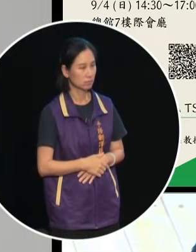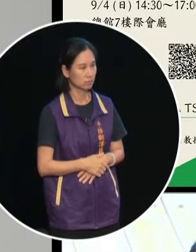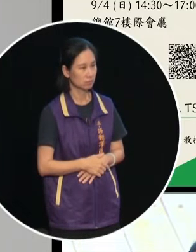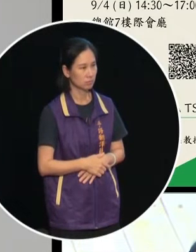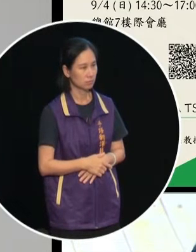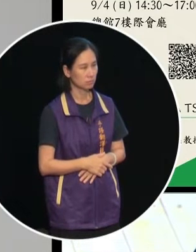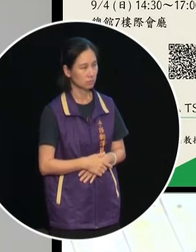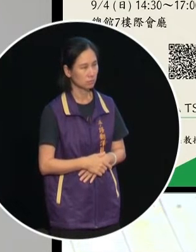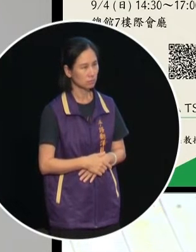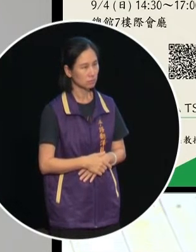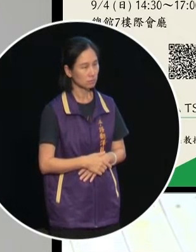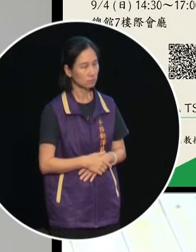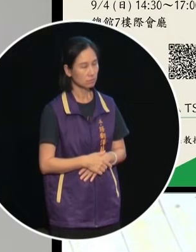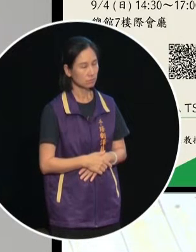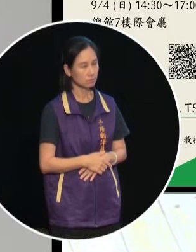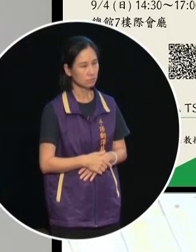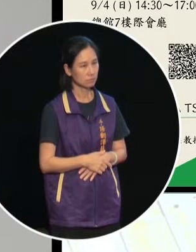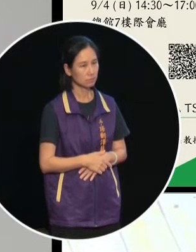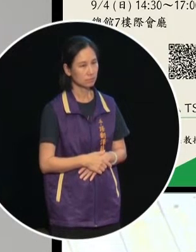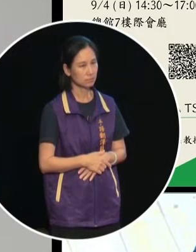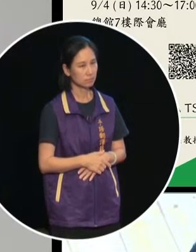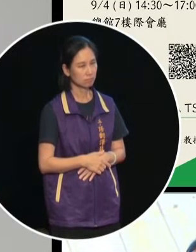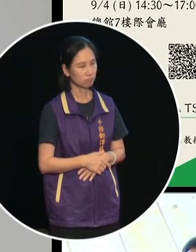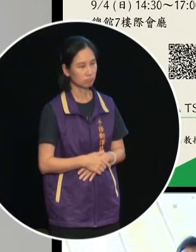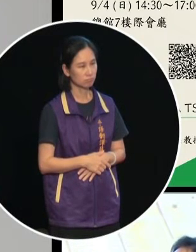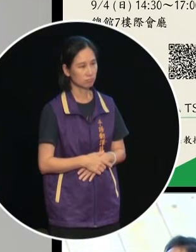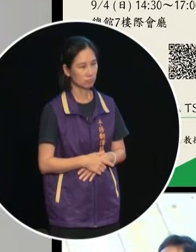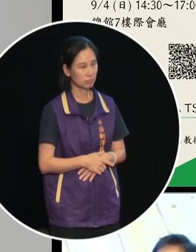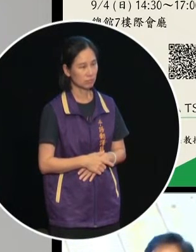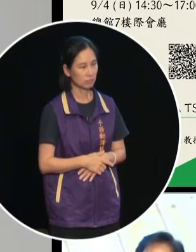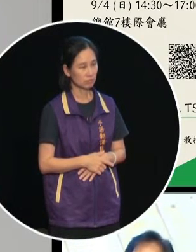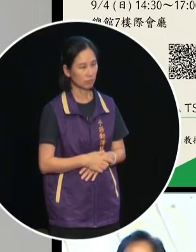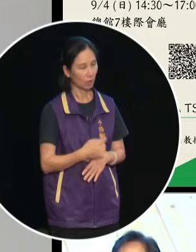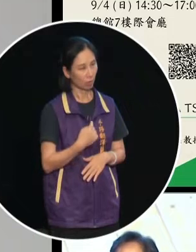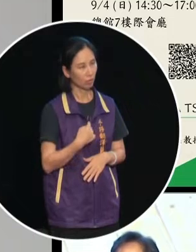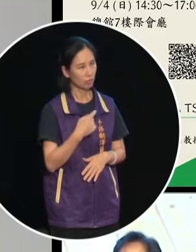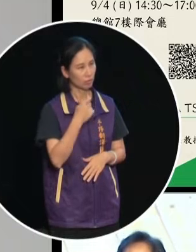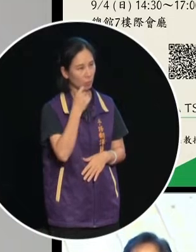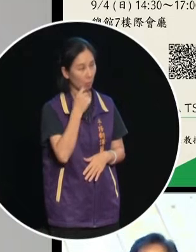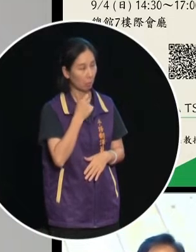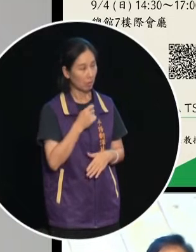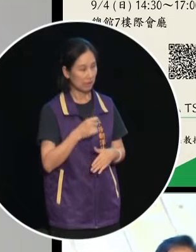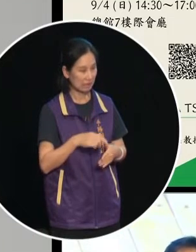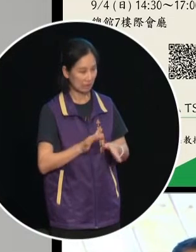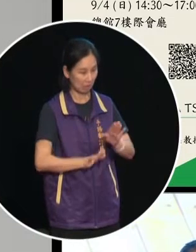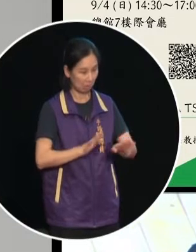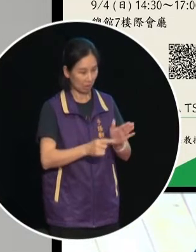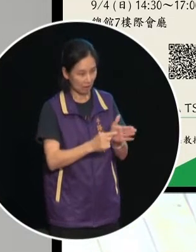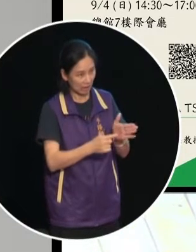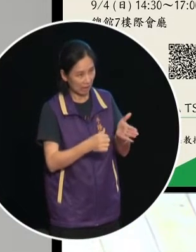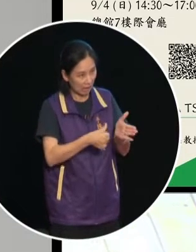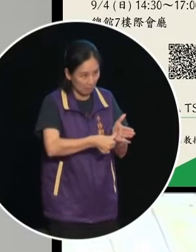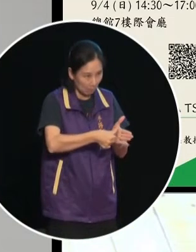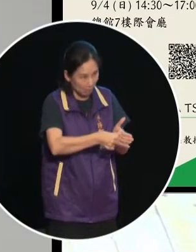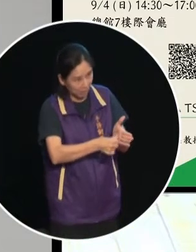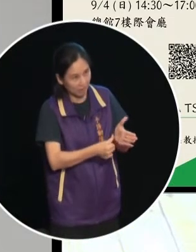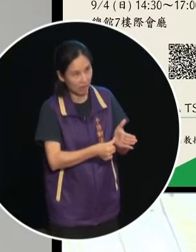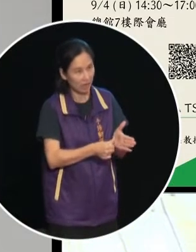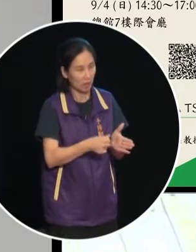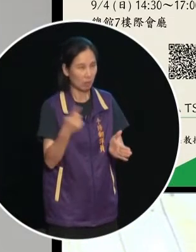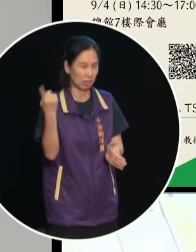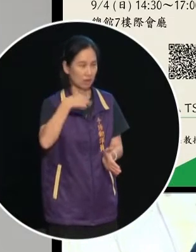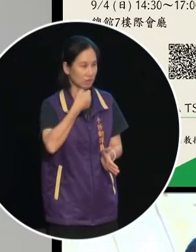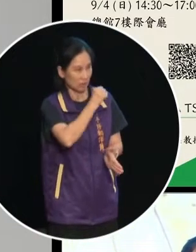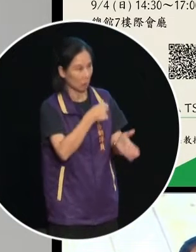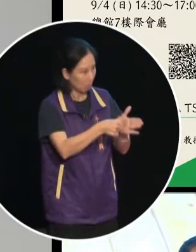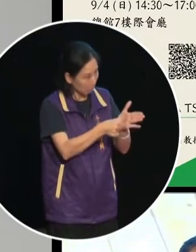都好，不过还是因为对，例如说我蛮喜欢脚底按摩，那每次来台湾都去脚底按摩，那就脚底